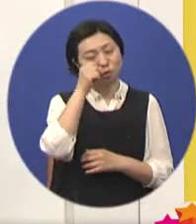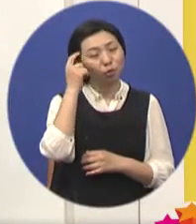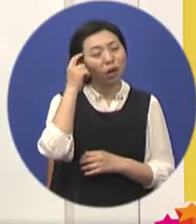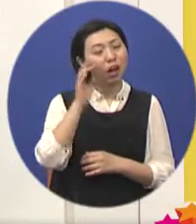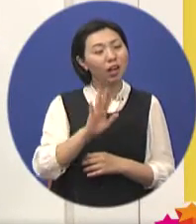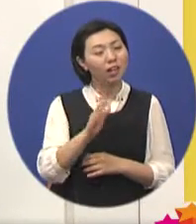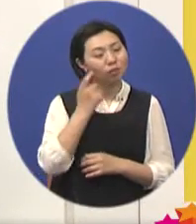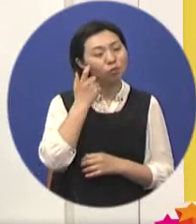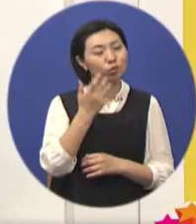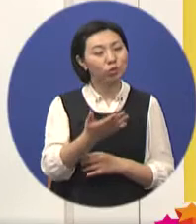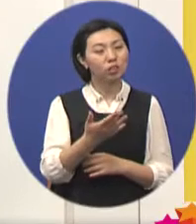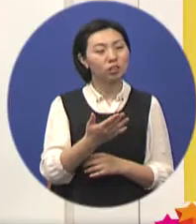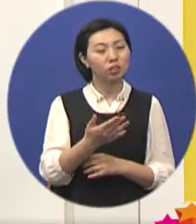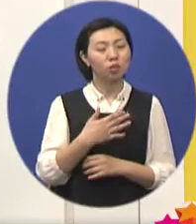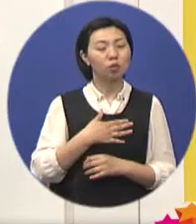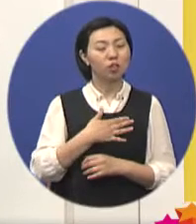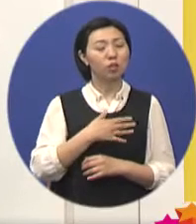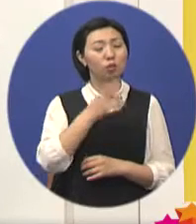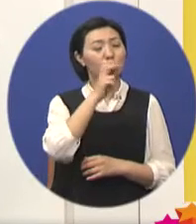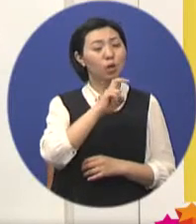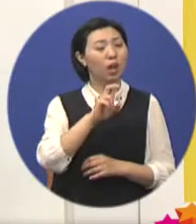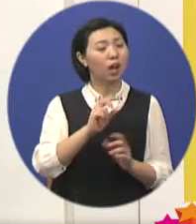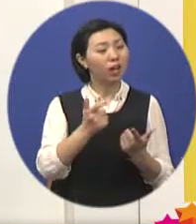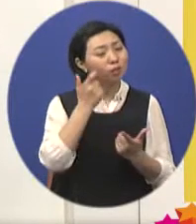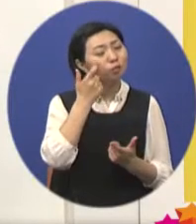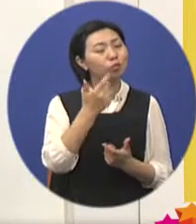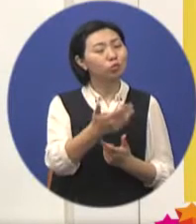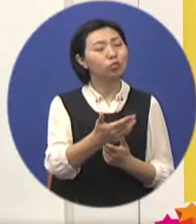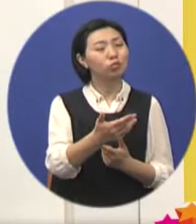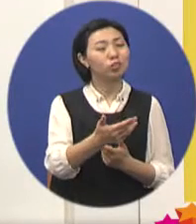예. 왜 내 건 안 불러주냐고 그러시는데.